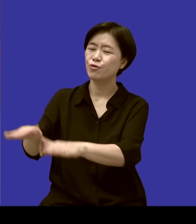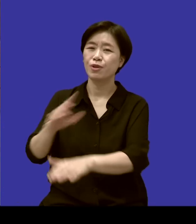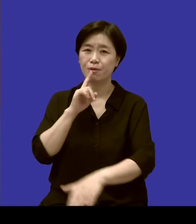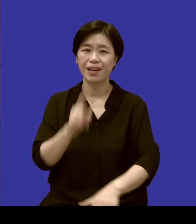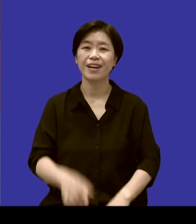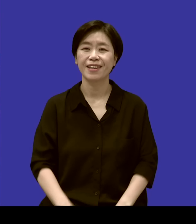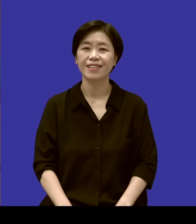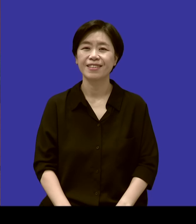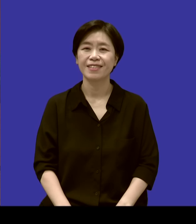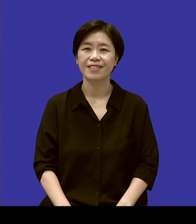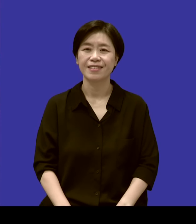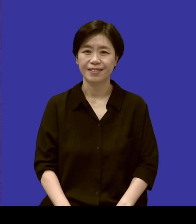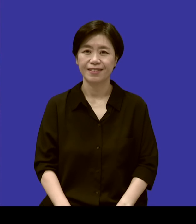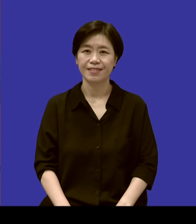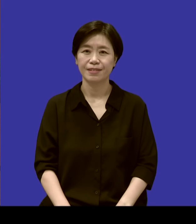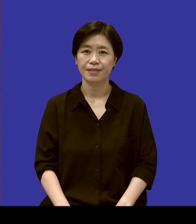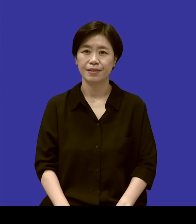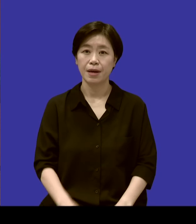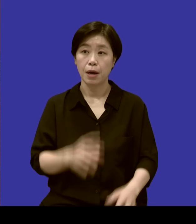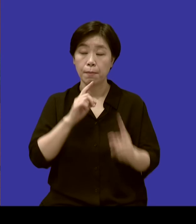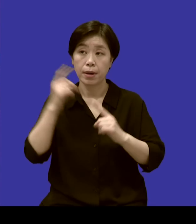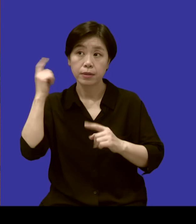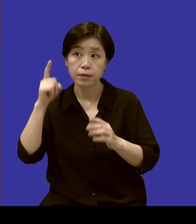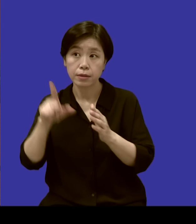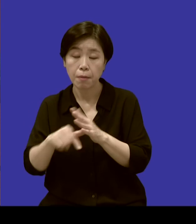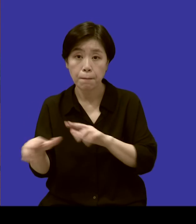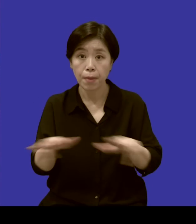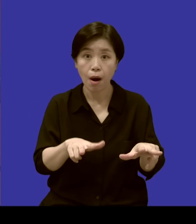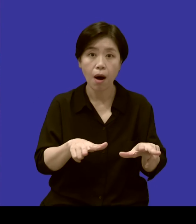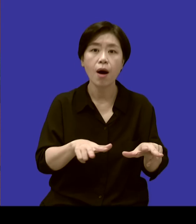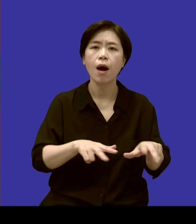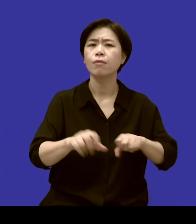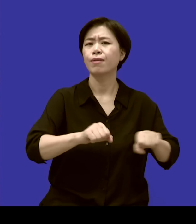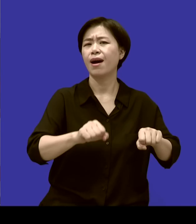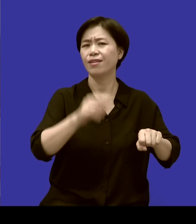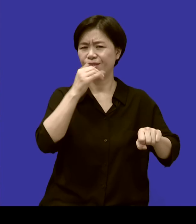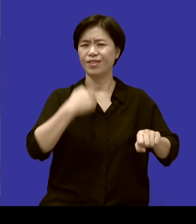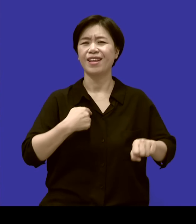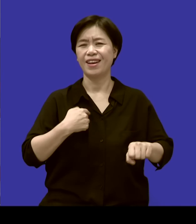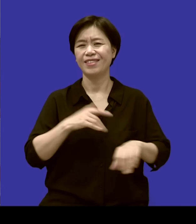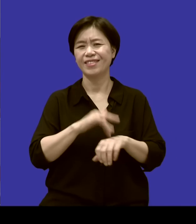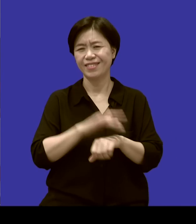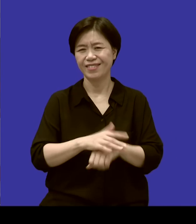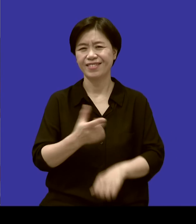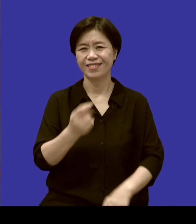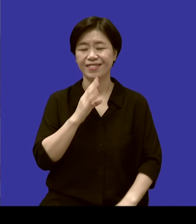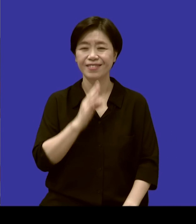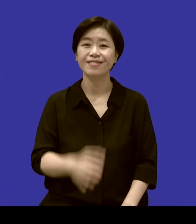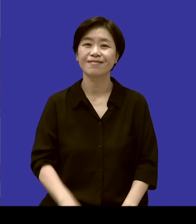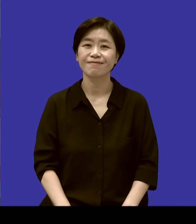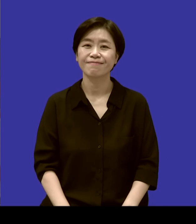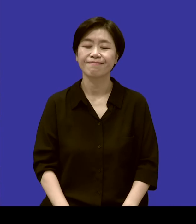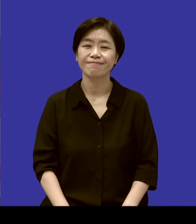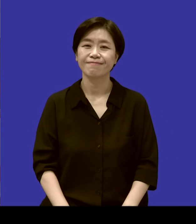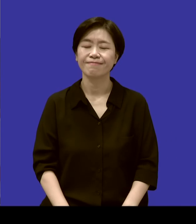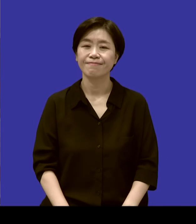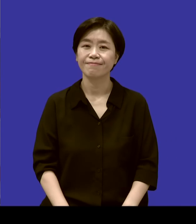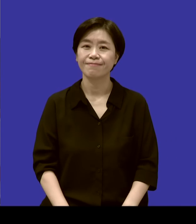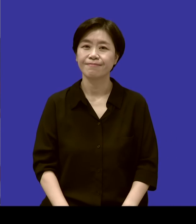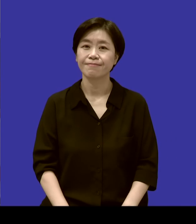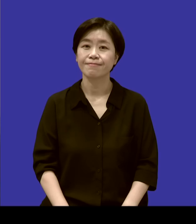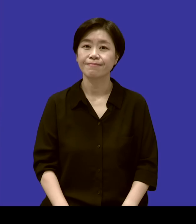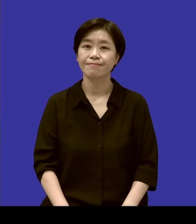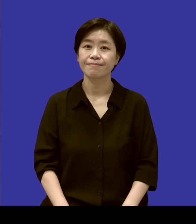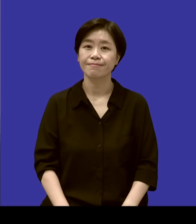그랬어요. 그러니까 이게 사실 금방 받아들이고 또 금방 효과가 근데 나타나는 바로 저는 장점이 있는 거죠. 반응을 그죠? 바로 보내요. 예. 금방 그러니까는 먹어지니까. 금방 네, 그래서 들어지고.